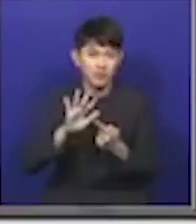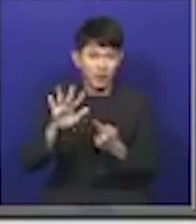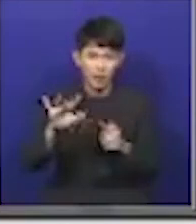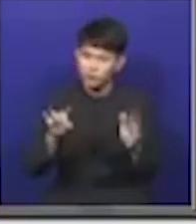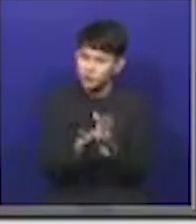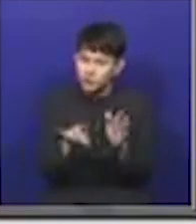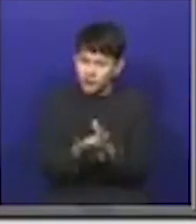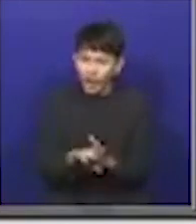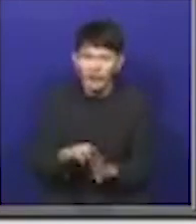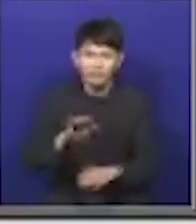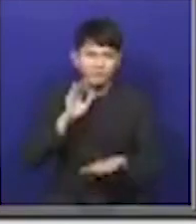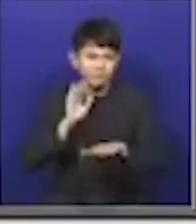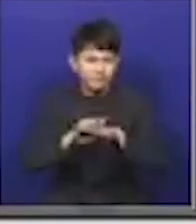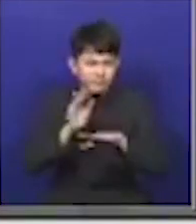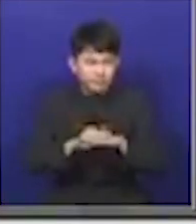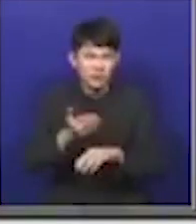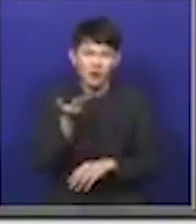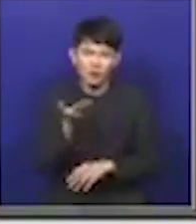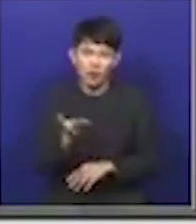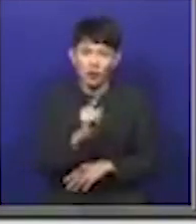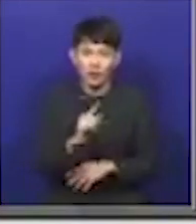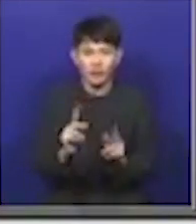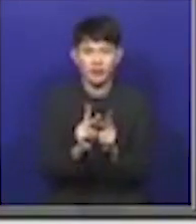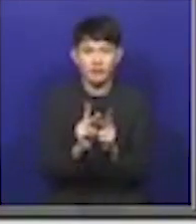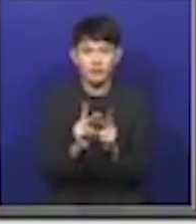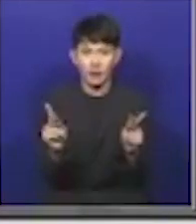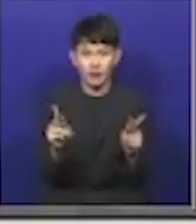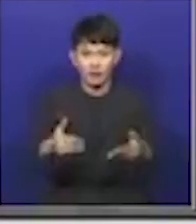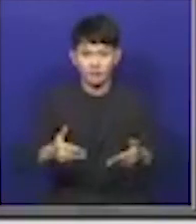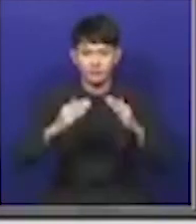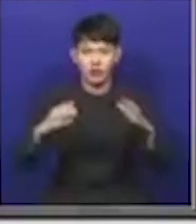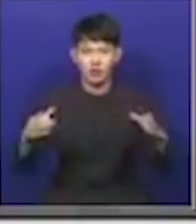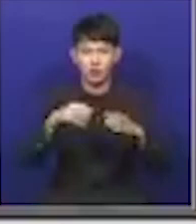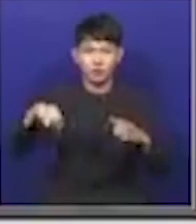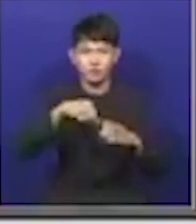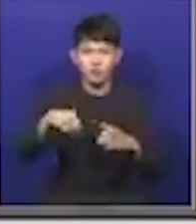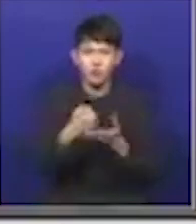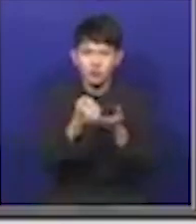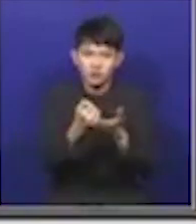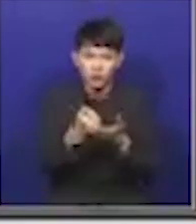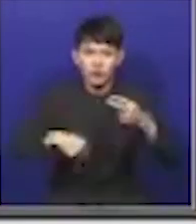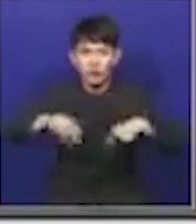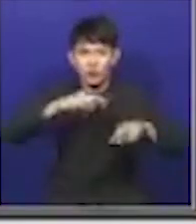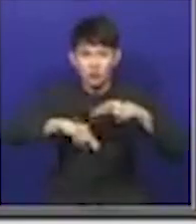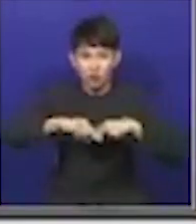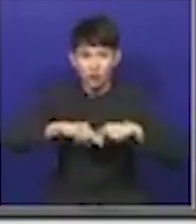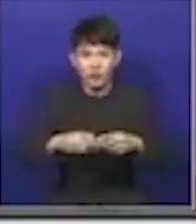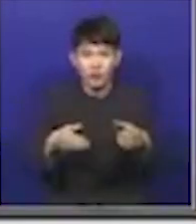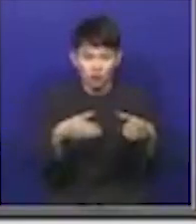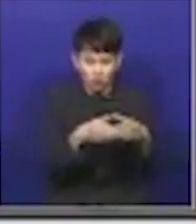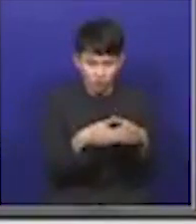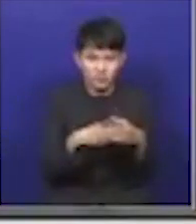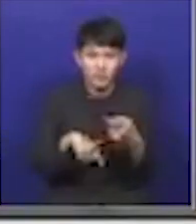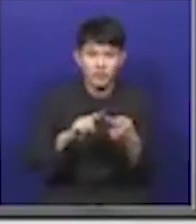ำอีกครั้งหนึ่งว่าขอให้ท่านตั้งกรรมาธิการขึ้นมาตรวจสอบ1คณะ2คณะ3